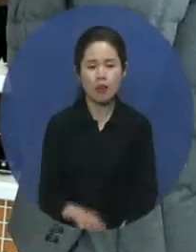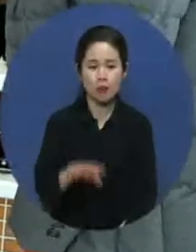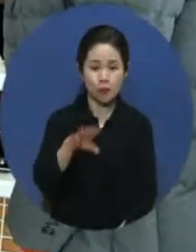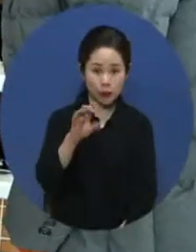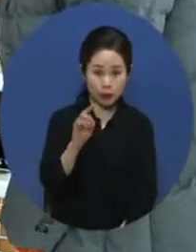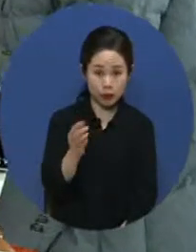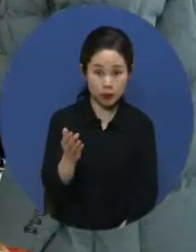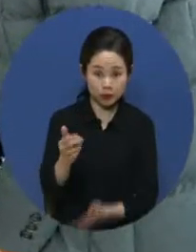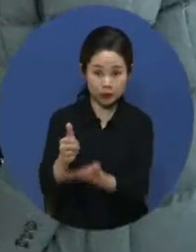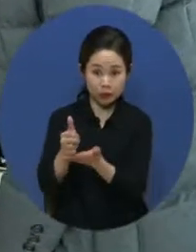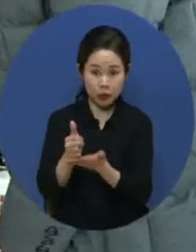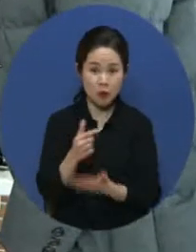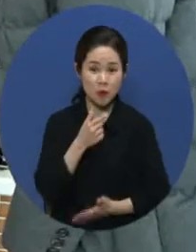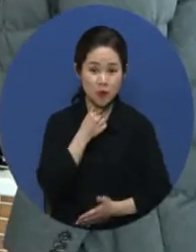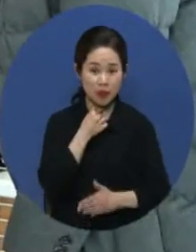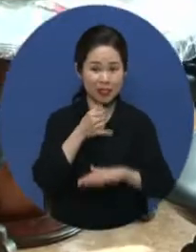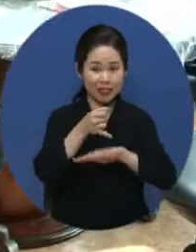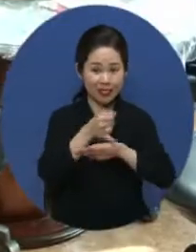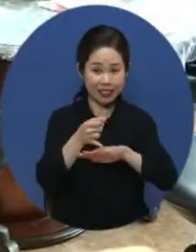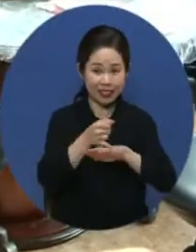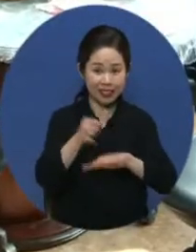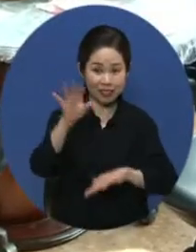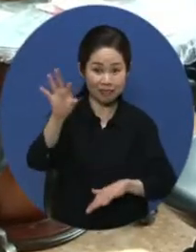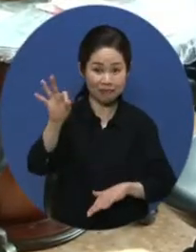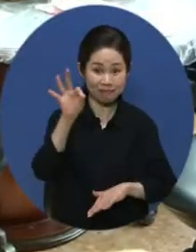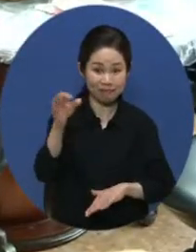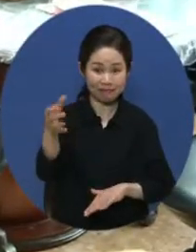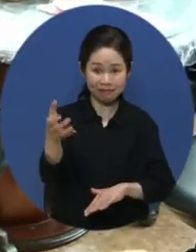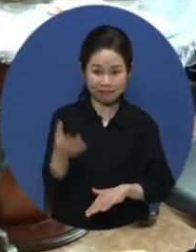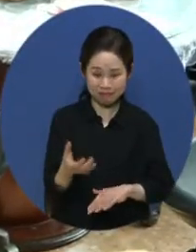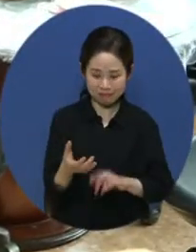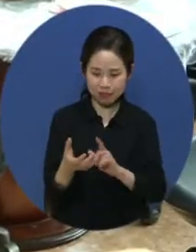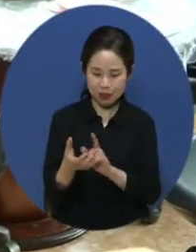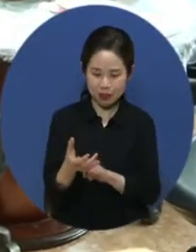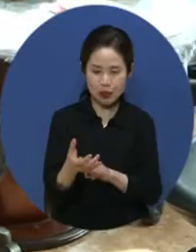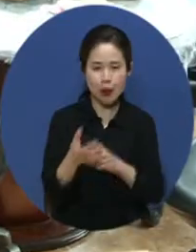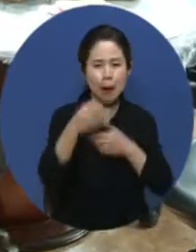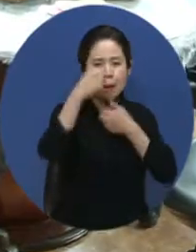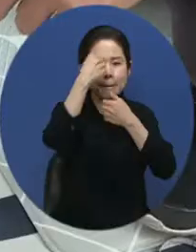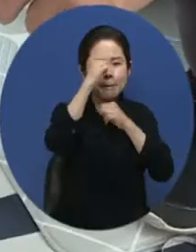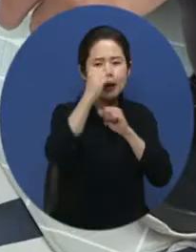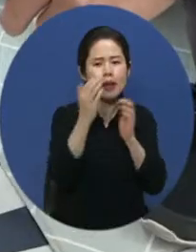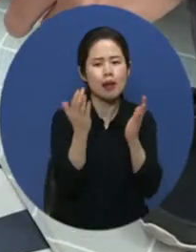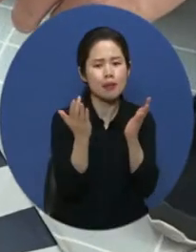소비자가 마음에 드는 디자인을 고른 후에 맞춤 작업에 들어갑니다.